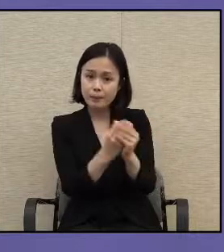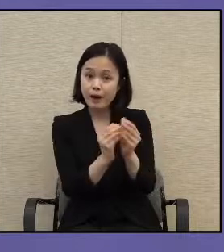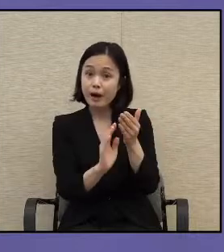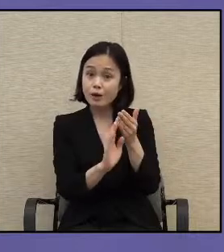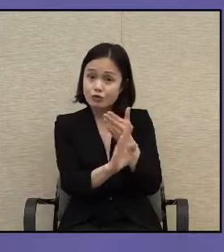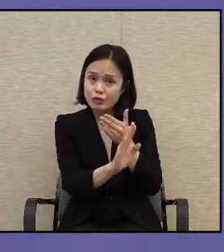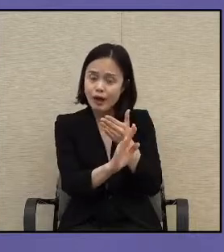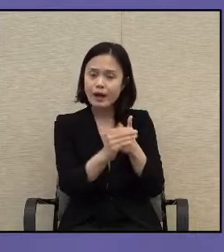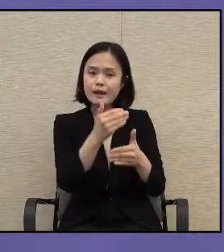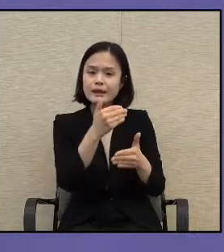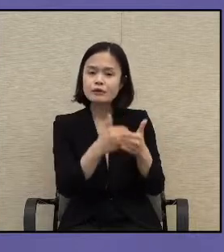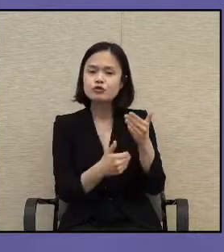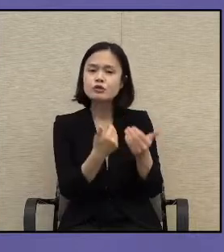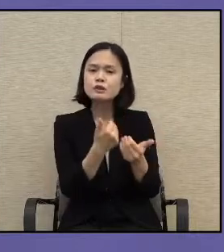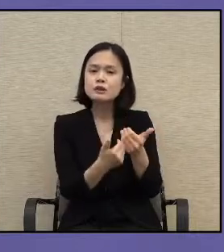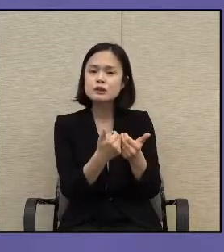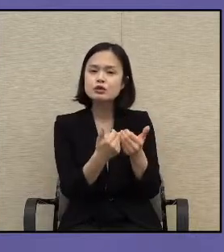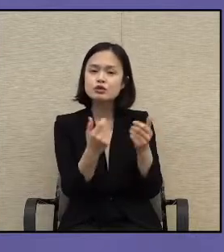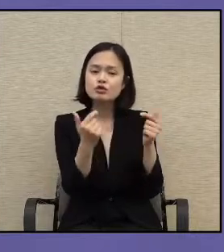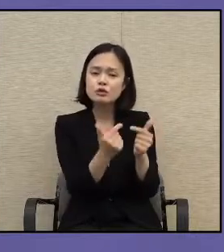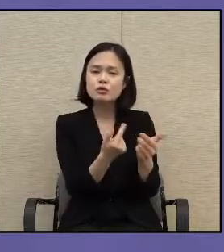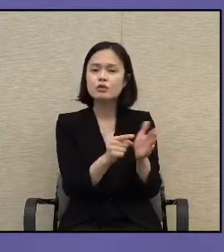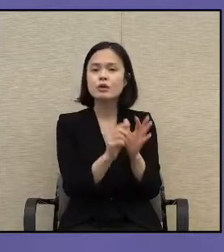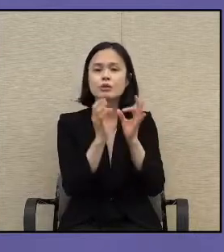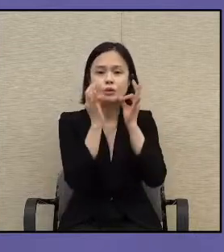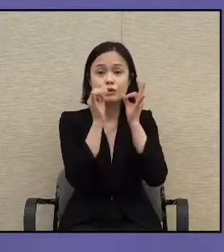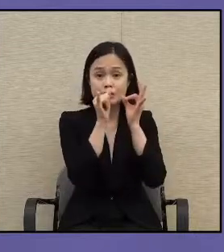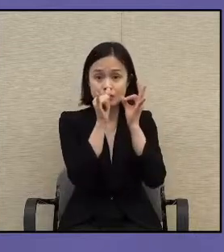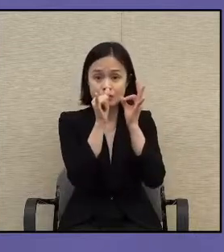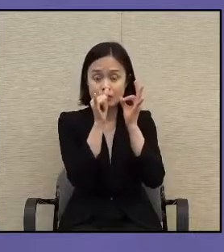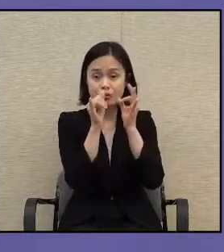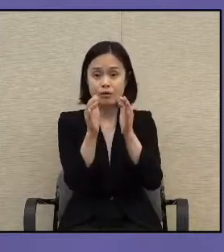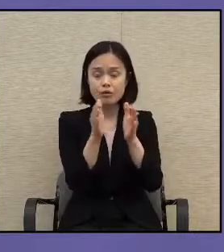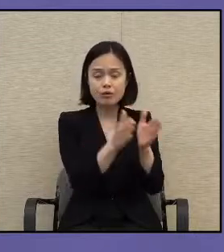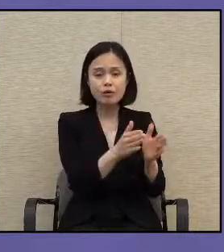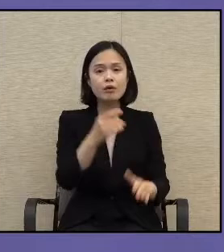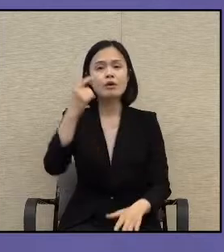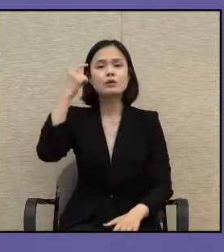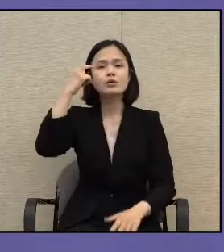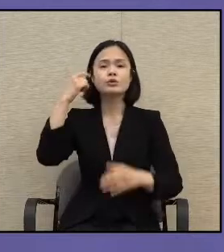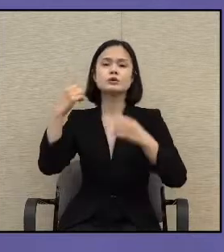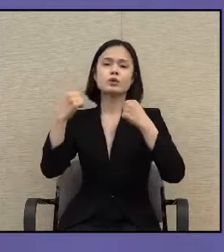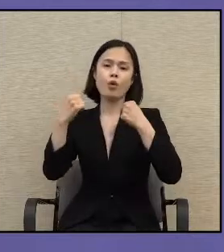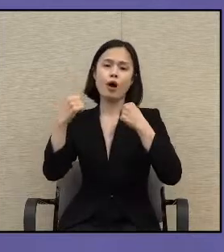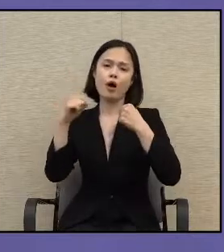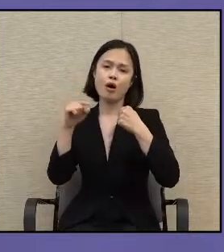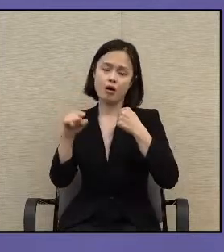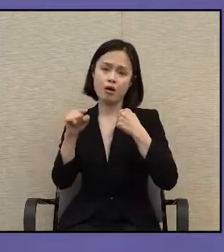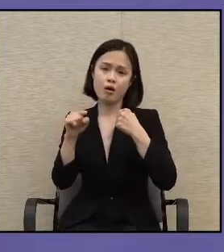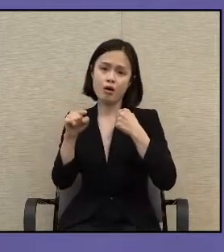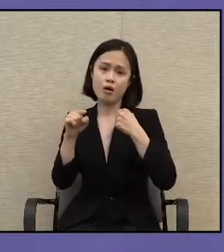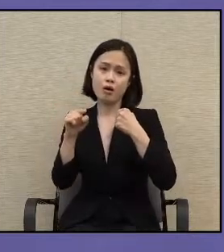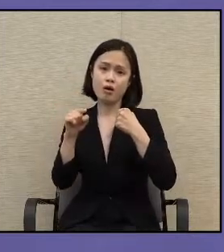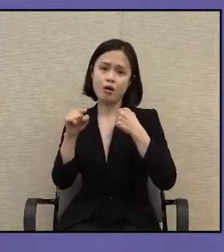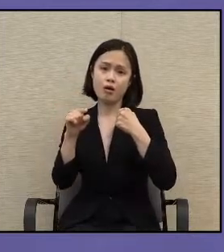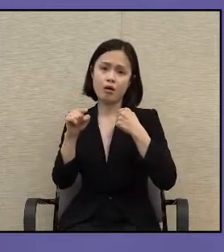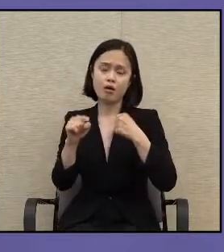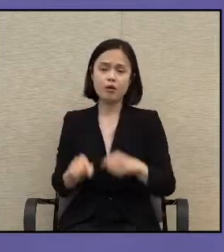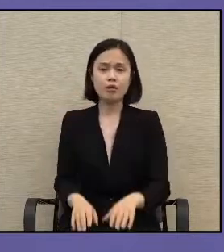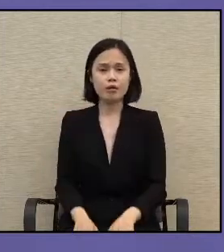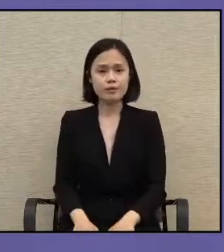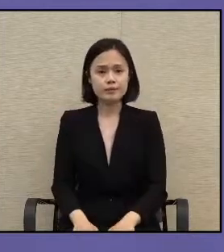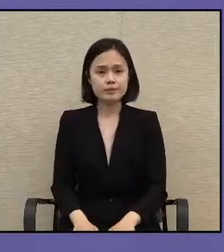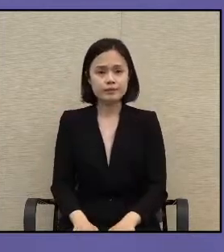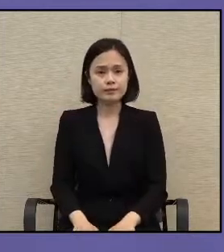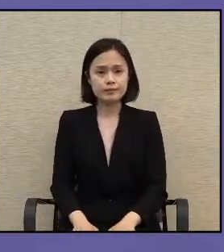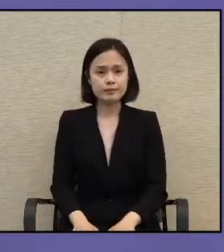정신질환에서는 이제 그리고 더 넓게 우리가 우리 사회 정신 건강을 이야기를 할 때는 이제 그런 모형과